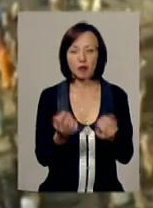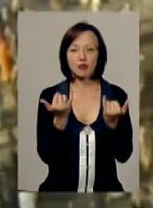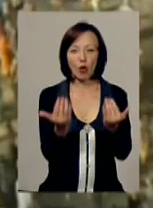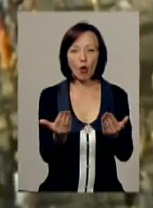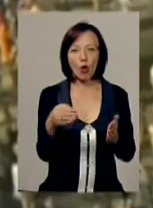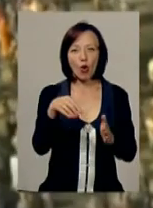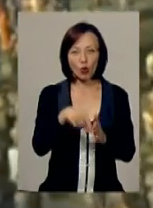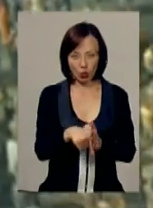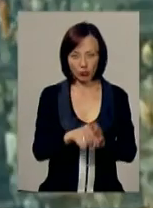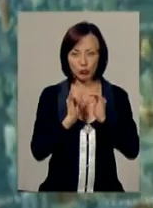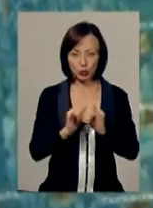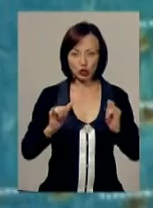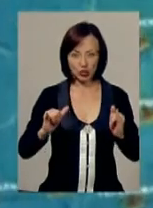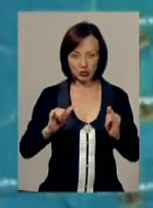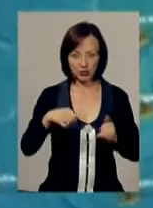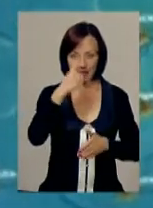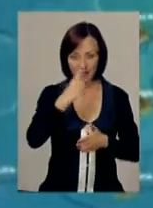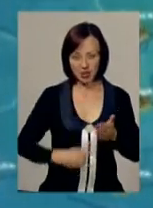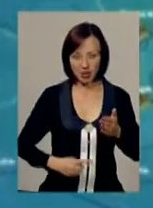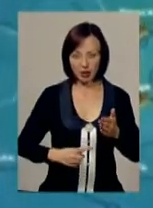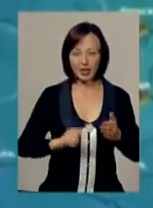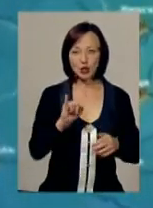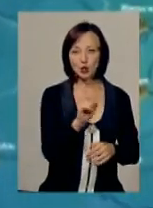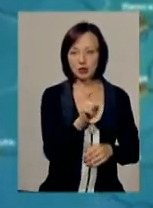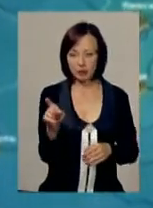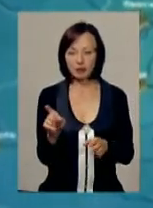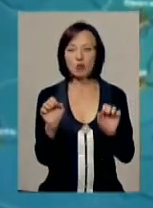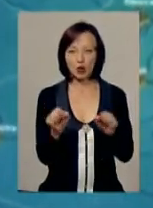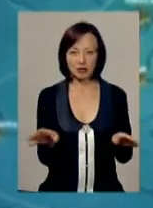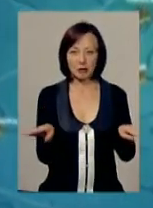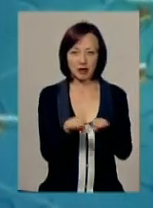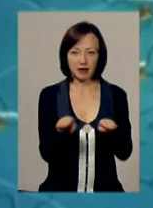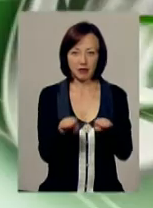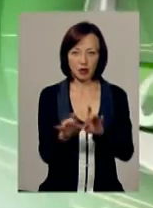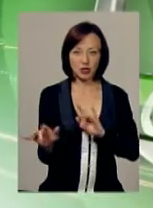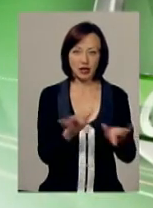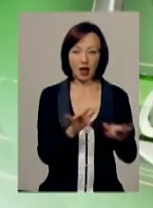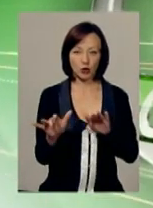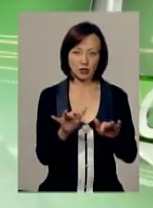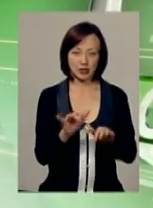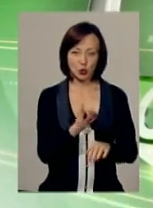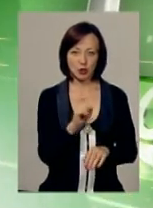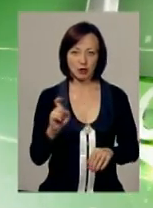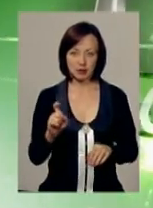Христа на руському просторі можна прирівняти до діяльності учнів великого вчителя.